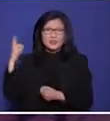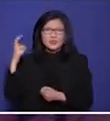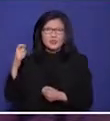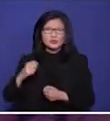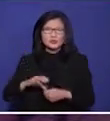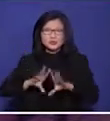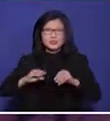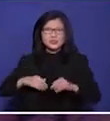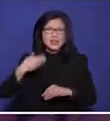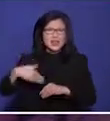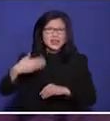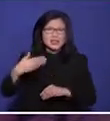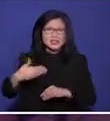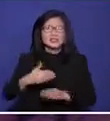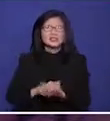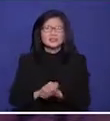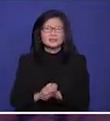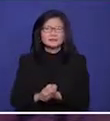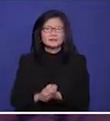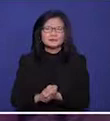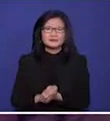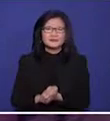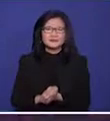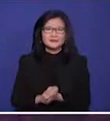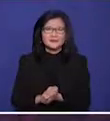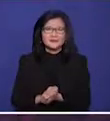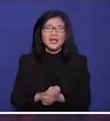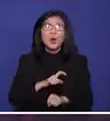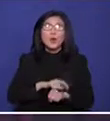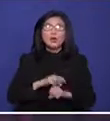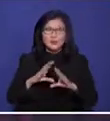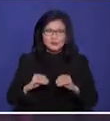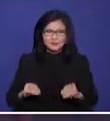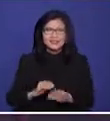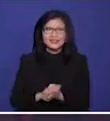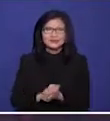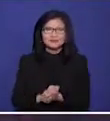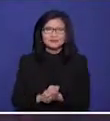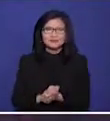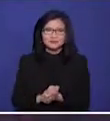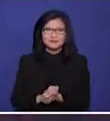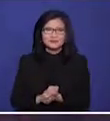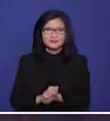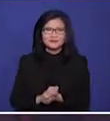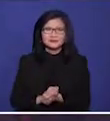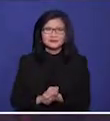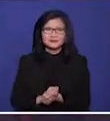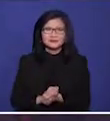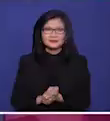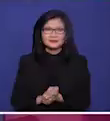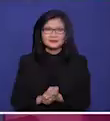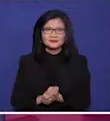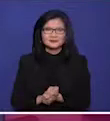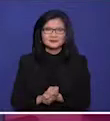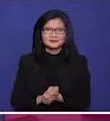pendekatan-pendekatan hukum yang tegas dan pendekatan waktunya yang persuasif habis, Pak Jokowi. Lewat pembinaan agama, waktunya ekonomi, habis, dan sosial. Pak Jokowi.